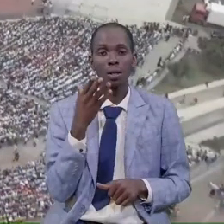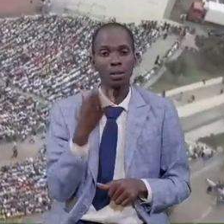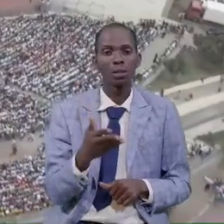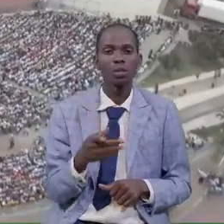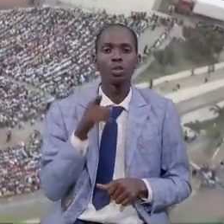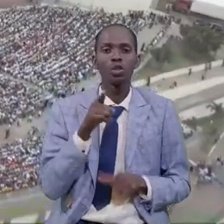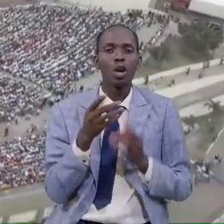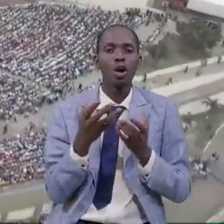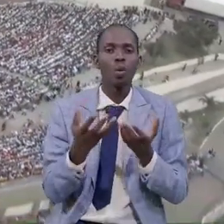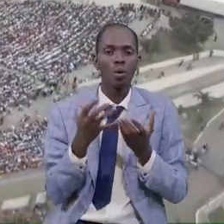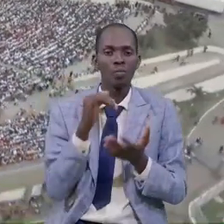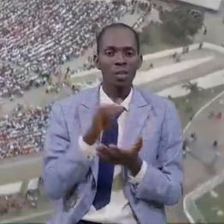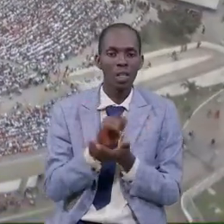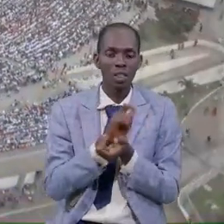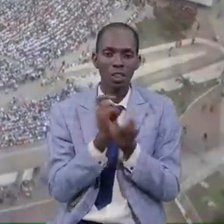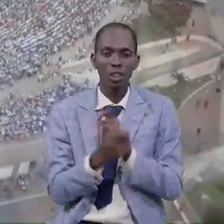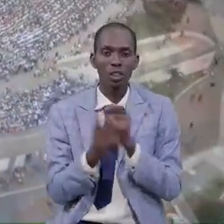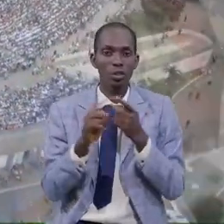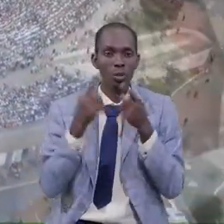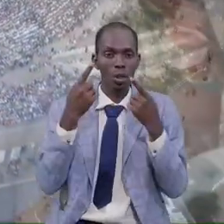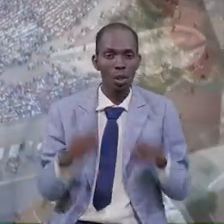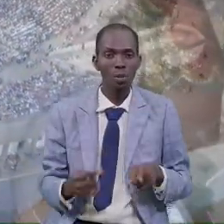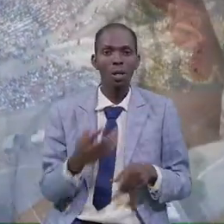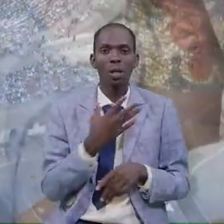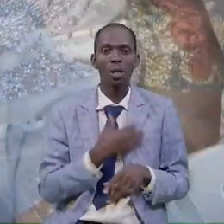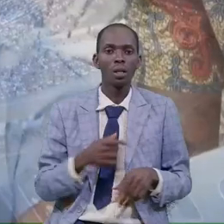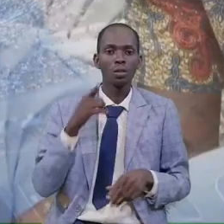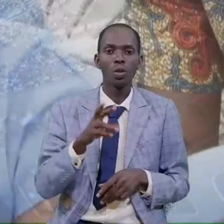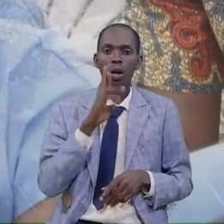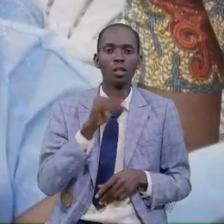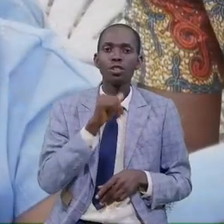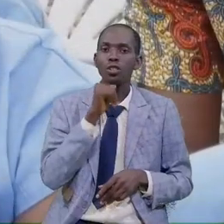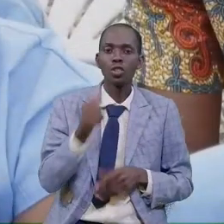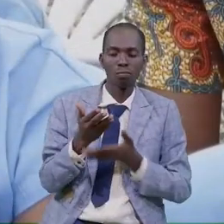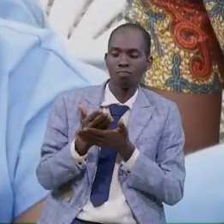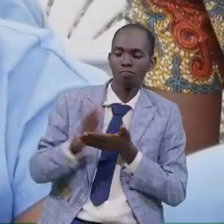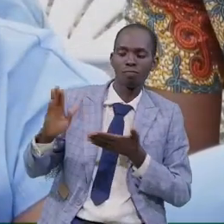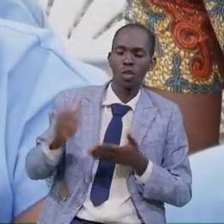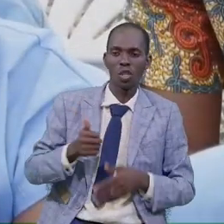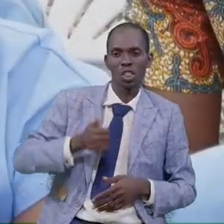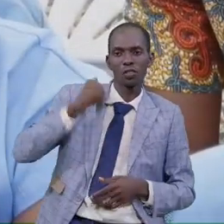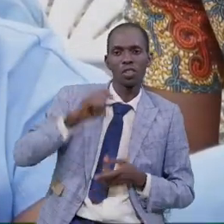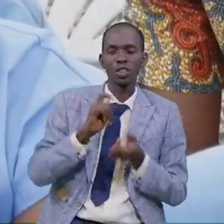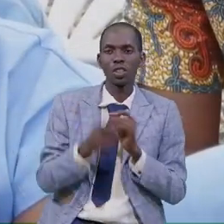où tu es, tu veux ce changement maintenant et tu ne résistes pas à ce changement.